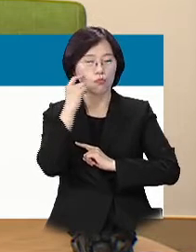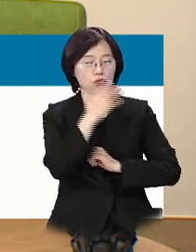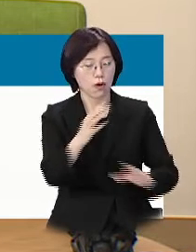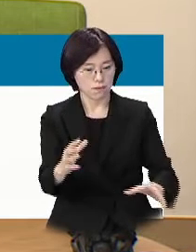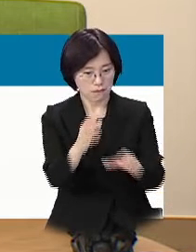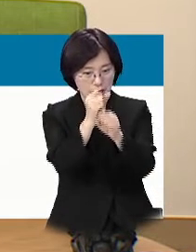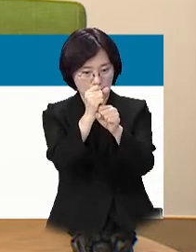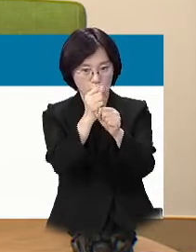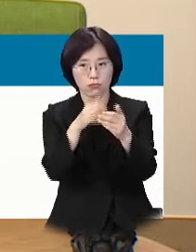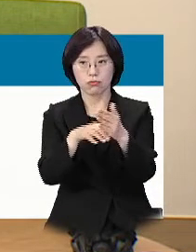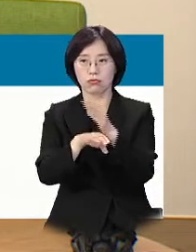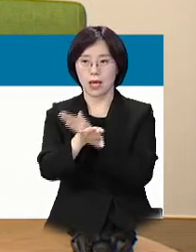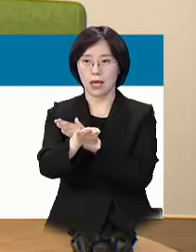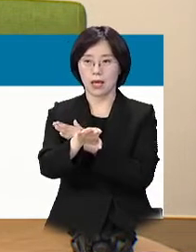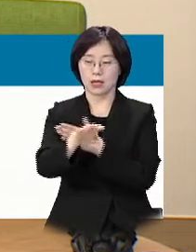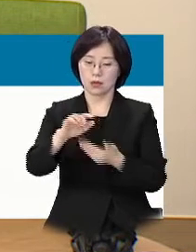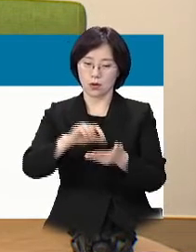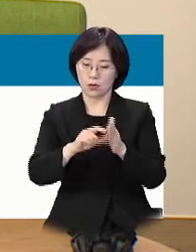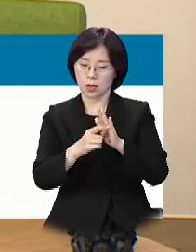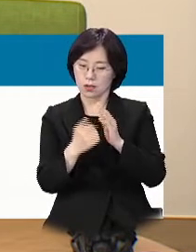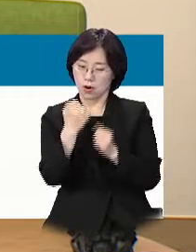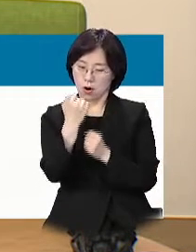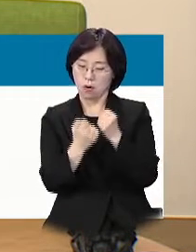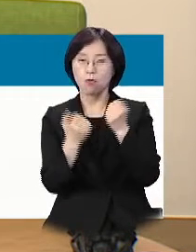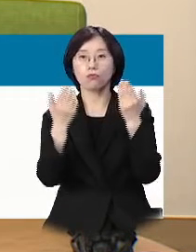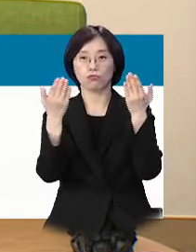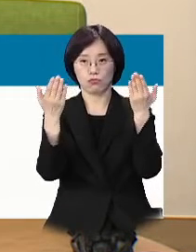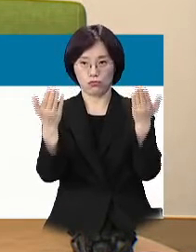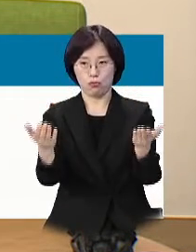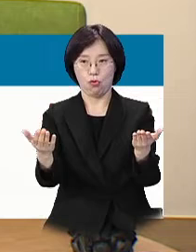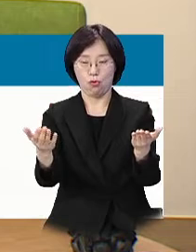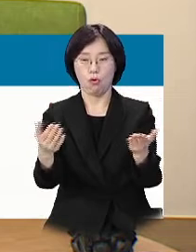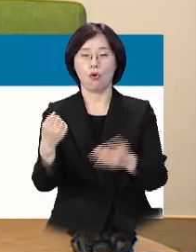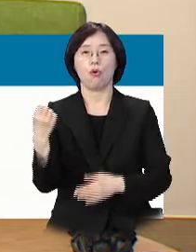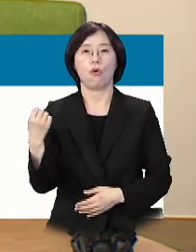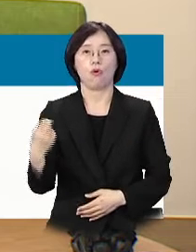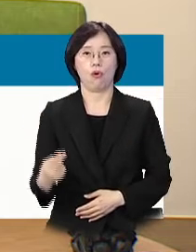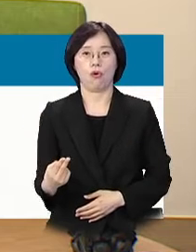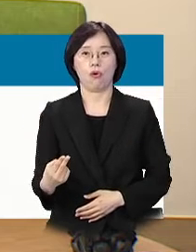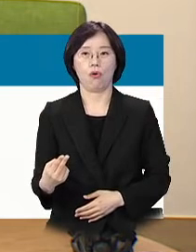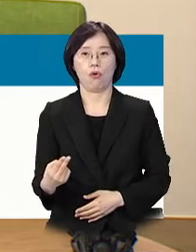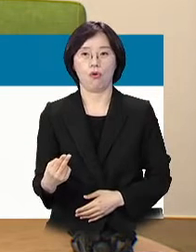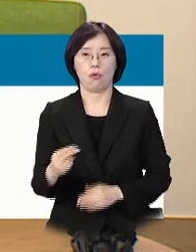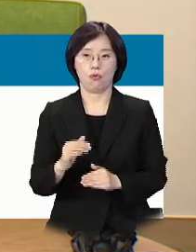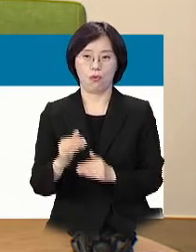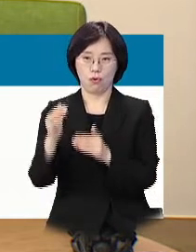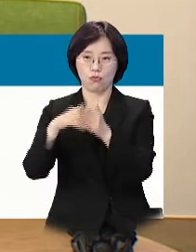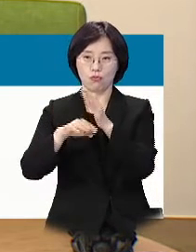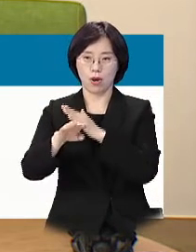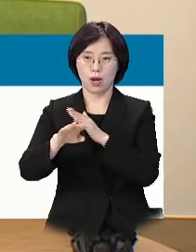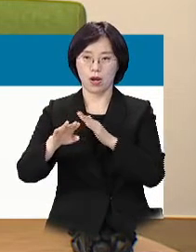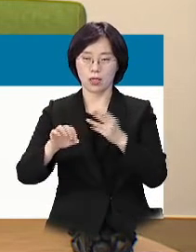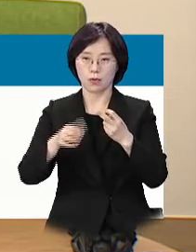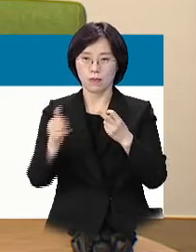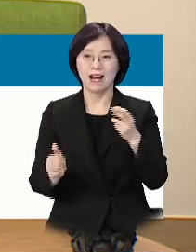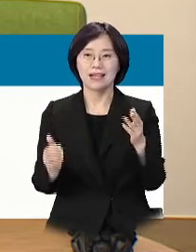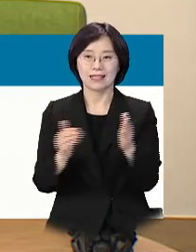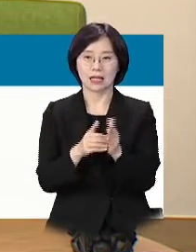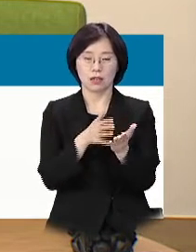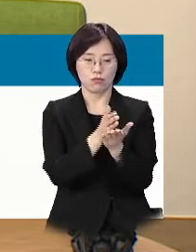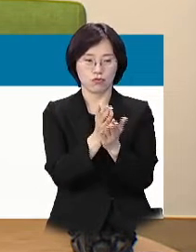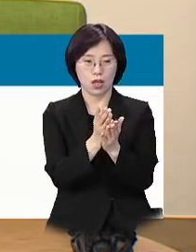수렴해서 또 합리적으로 이렇게 어 설명도 하고 그런 과정을 거쳐서 올 연말까지